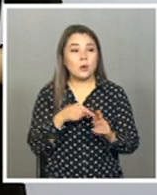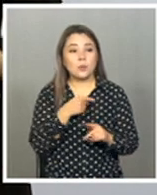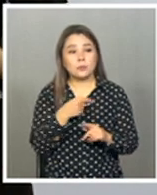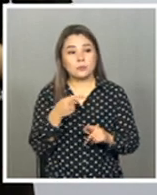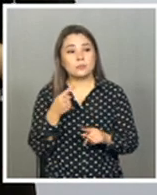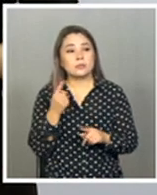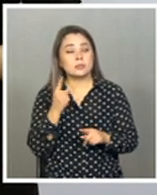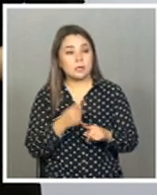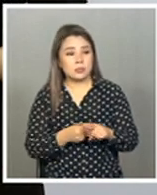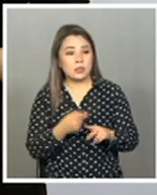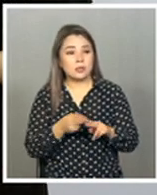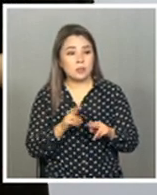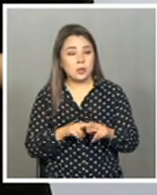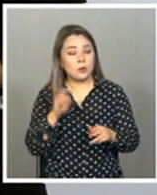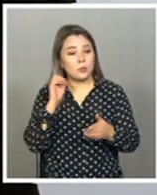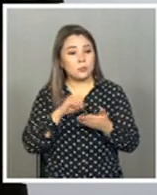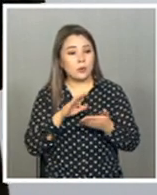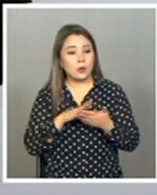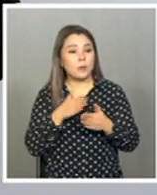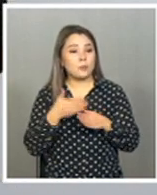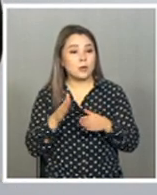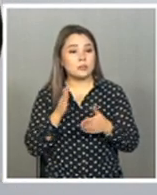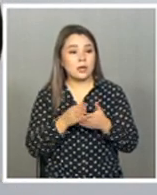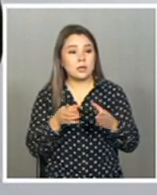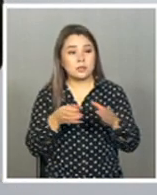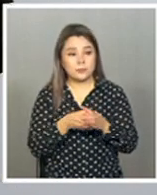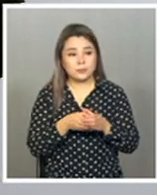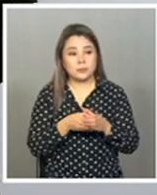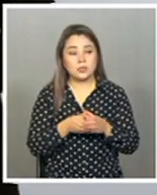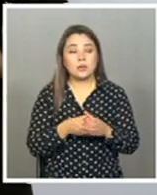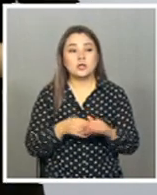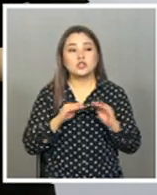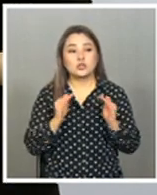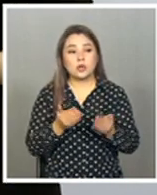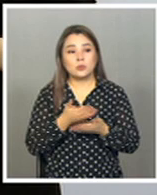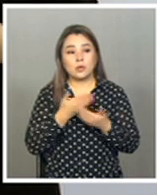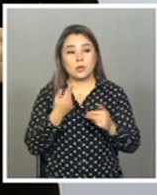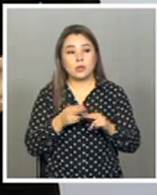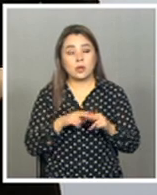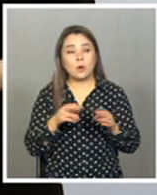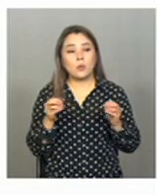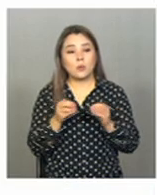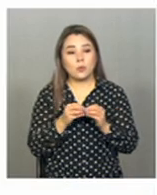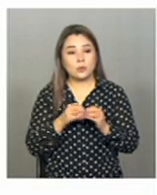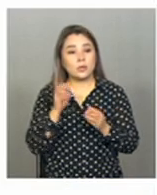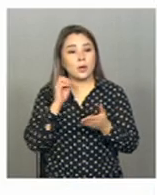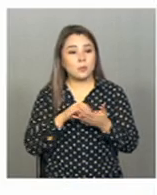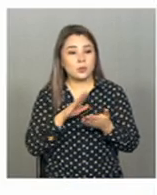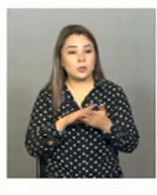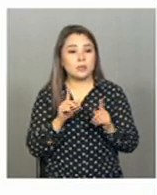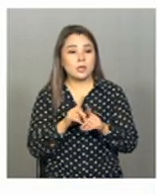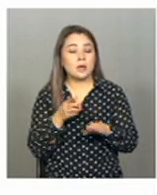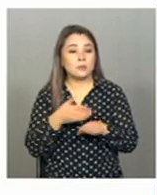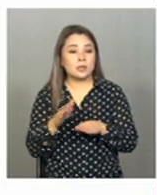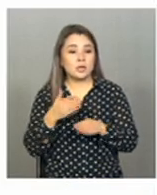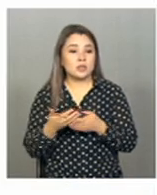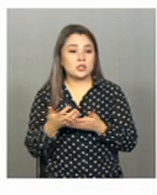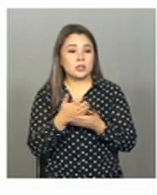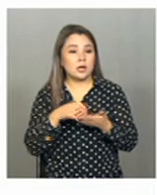теріс ондық бөлшектерден, және де шектеусіз ондық бөлшектерден тұратын сандар жиынын